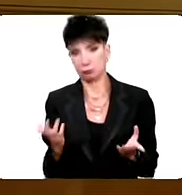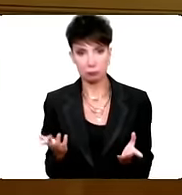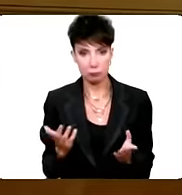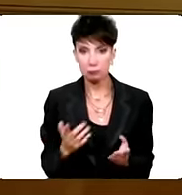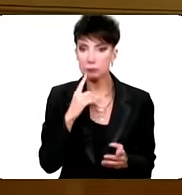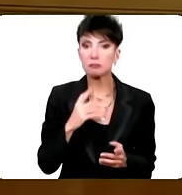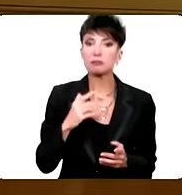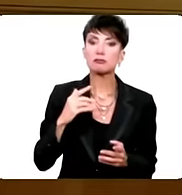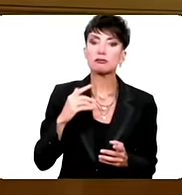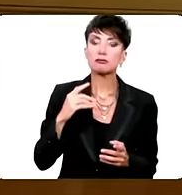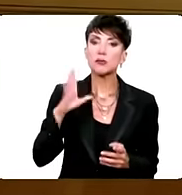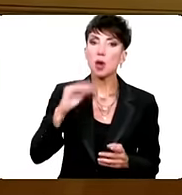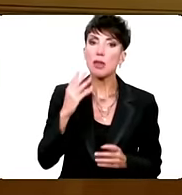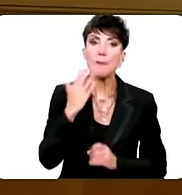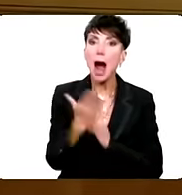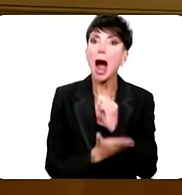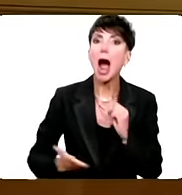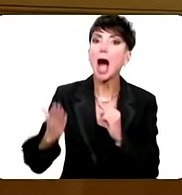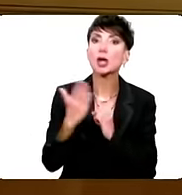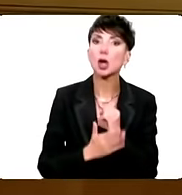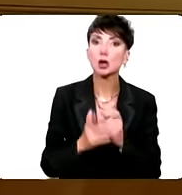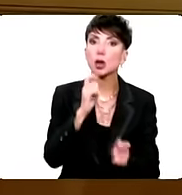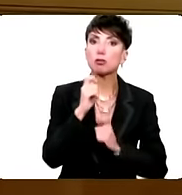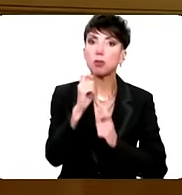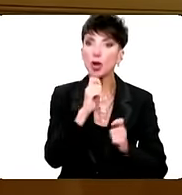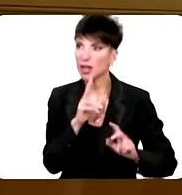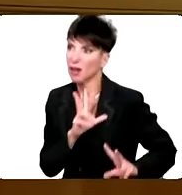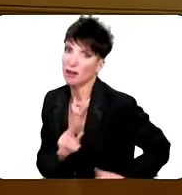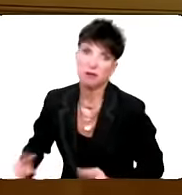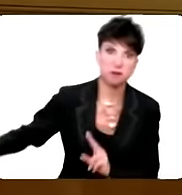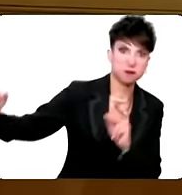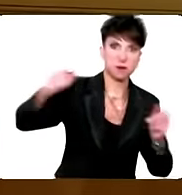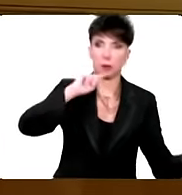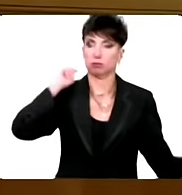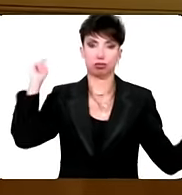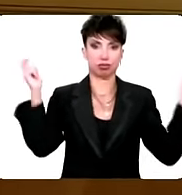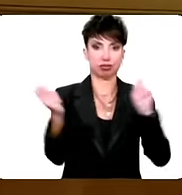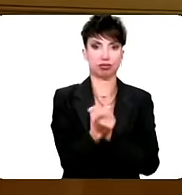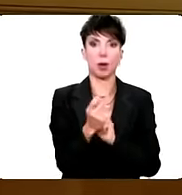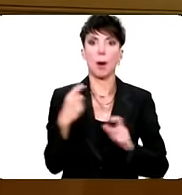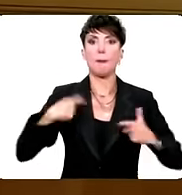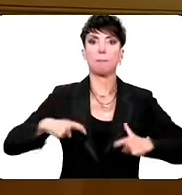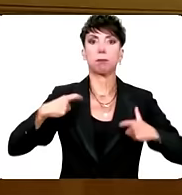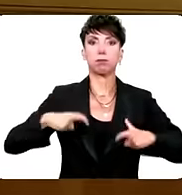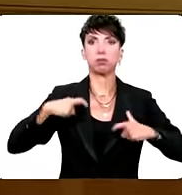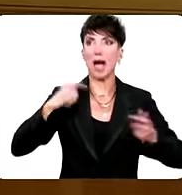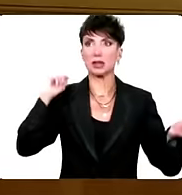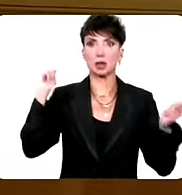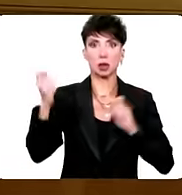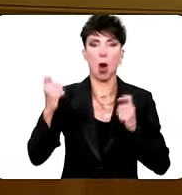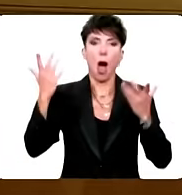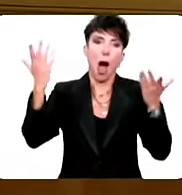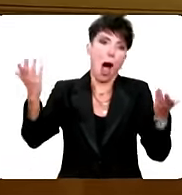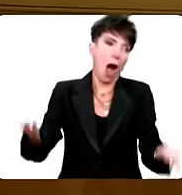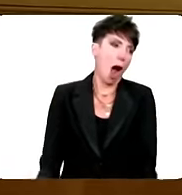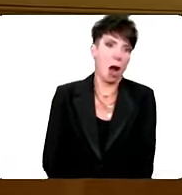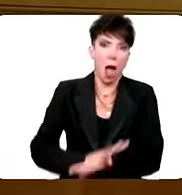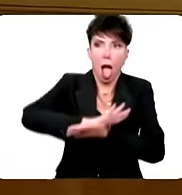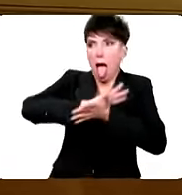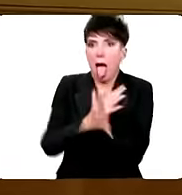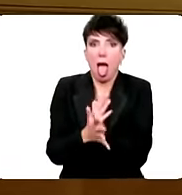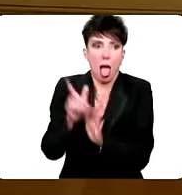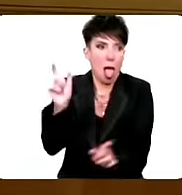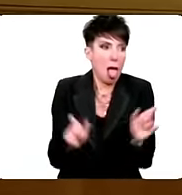της αγροτικής πολιτικής και πώς θα κάνουμε την πράσινη μετάβαση, αλλά με έναν τρόπο που δεν θα εξοντώσει τους αγρότες μας,